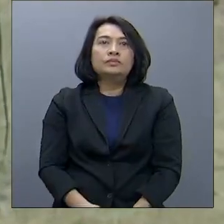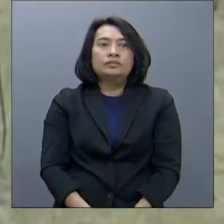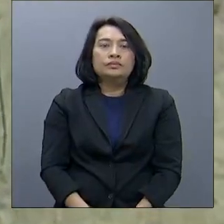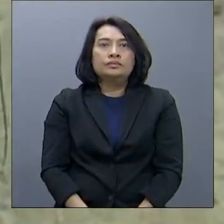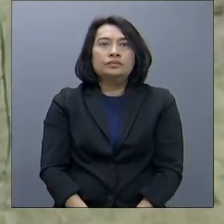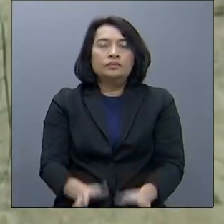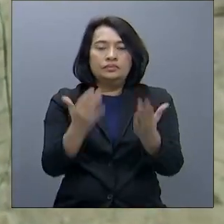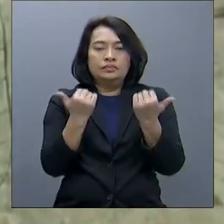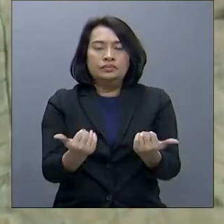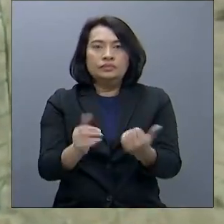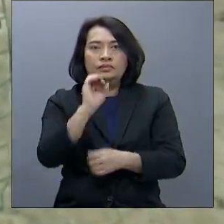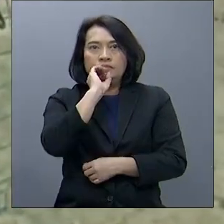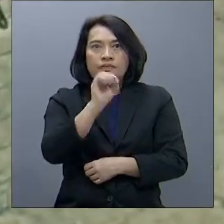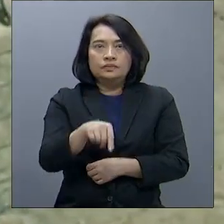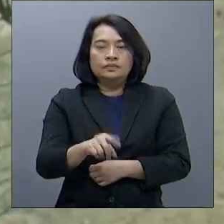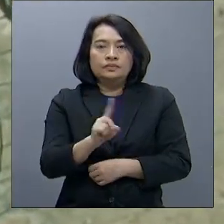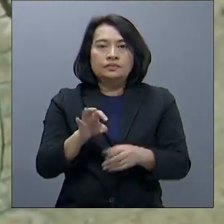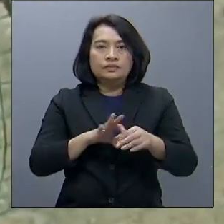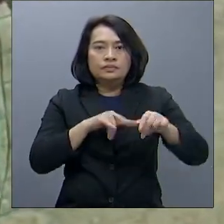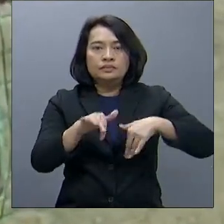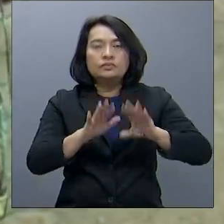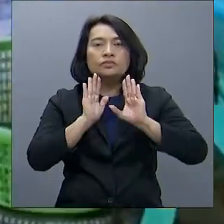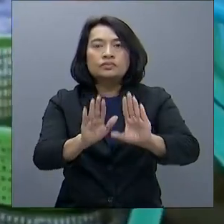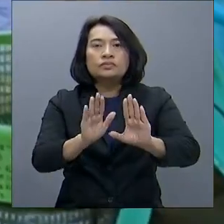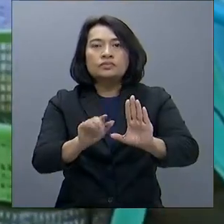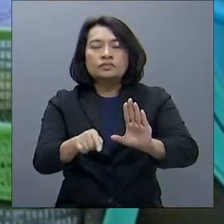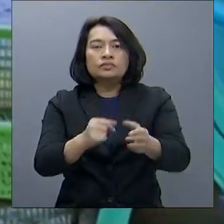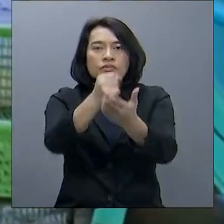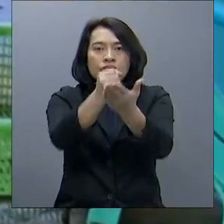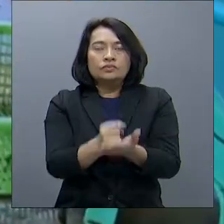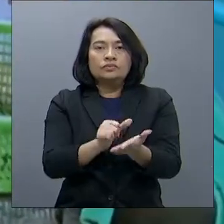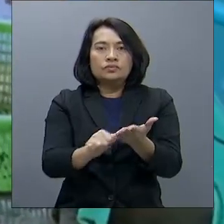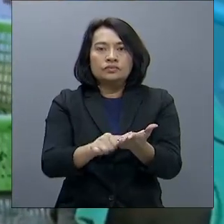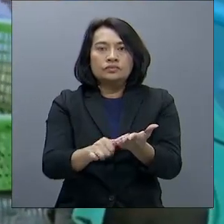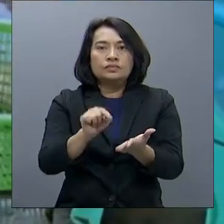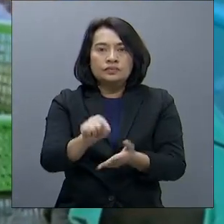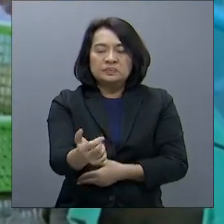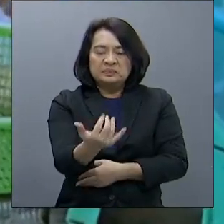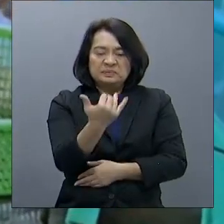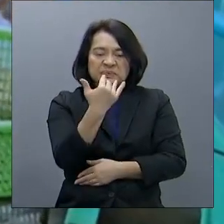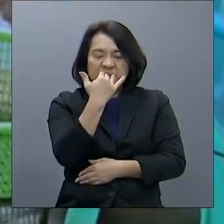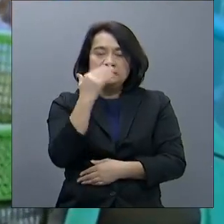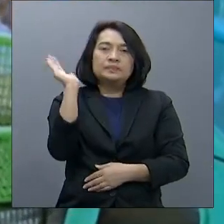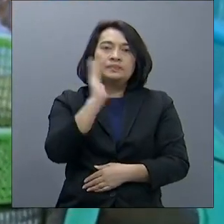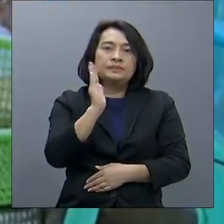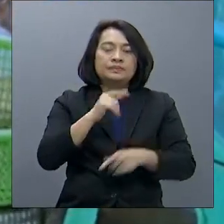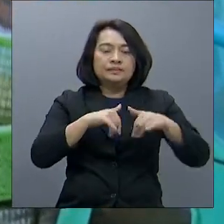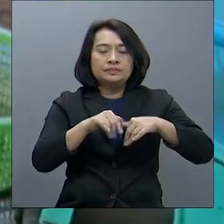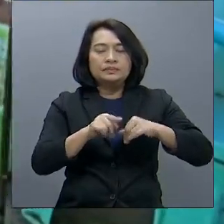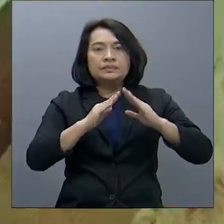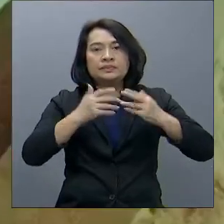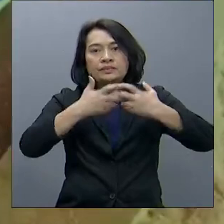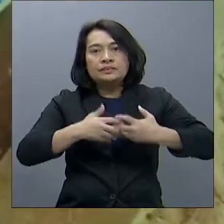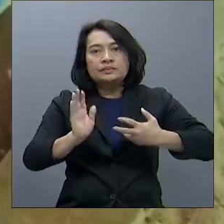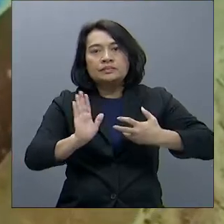อนนี้รบกวนหน่อยละกันชาวบ้านฝากมานะคะแก้ไขยังไงก็ได้อย่าให้มีกลิ่นมากระทบชุมชนโรงงานและชุมช